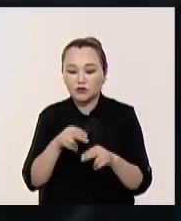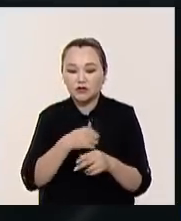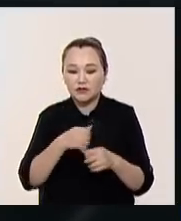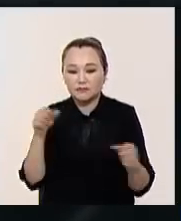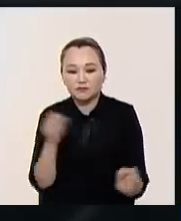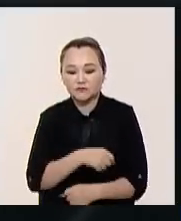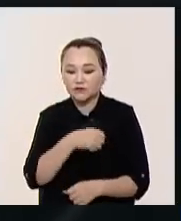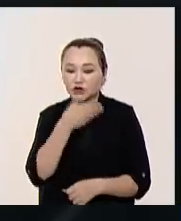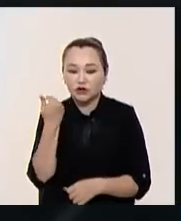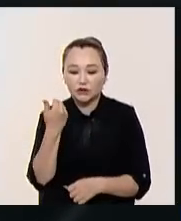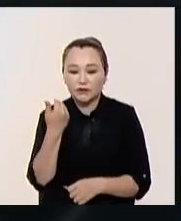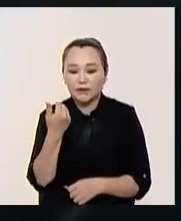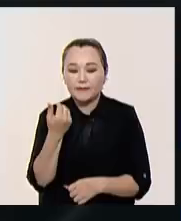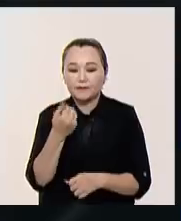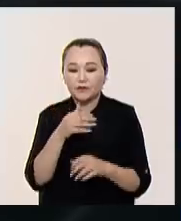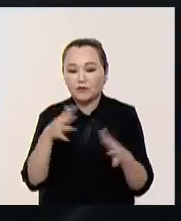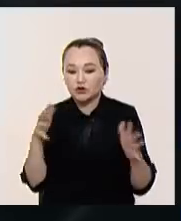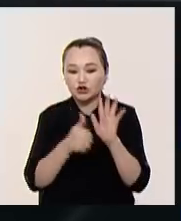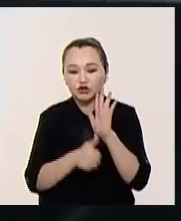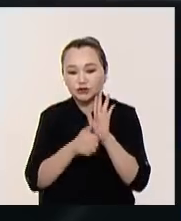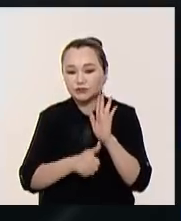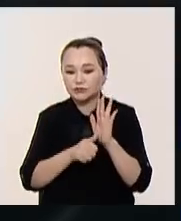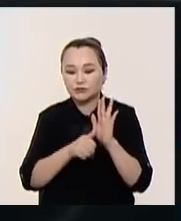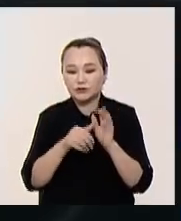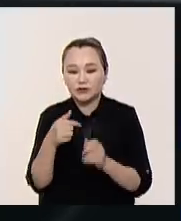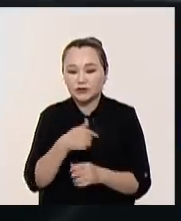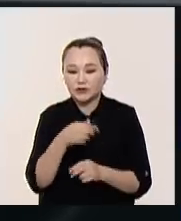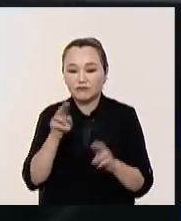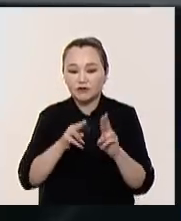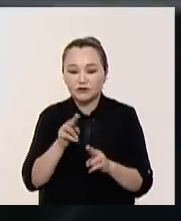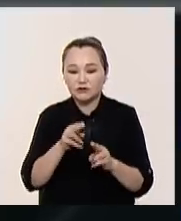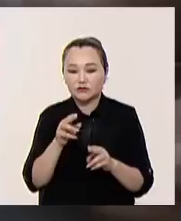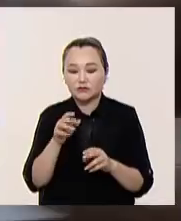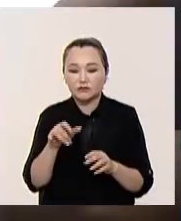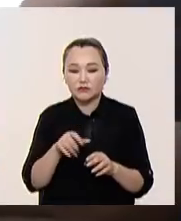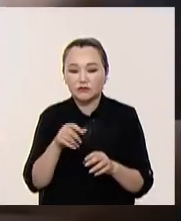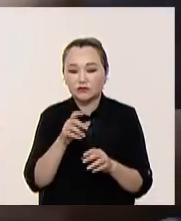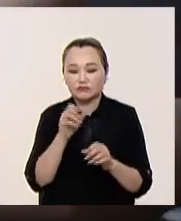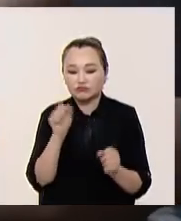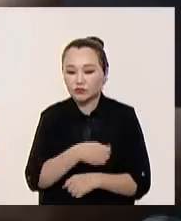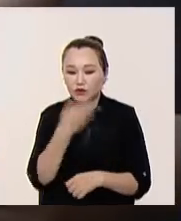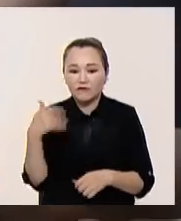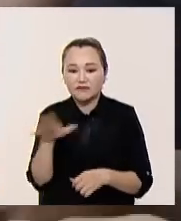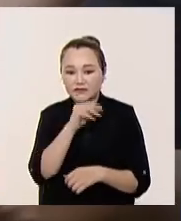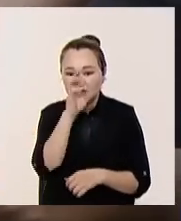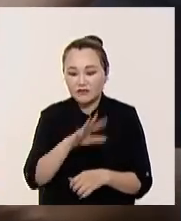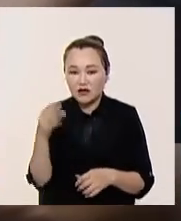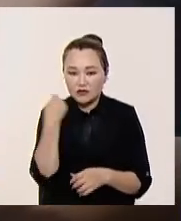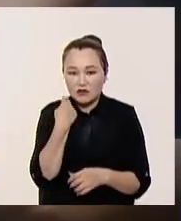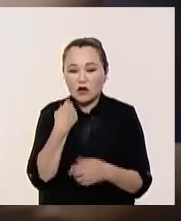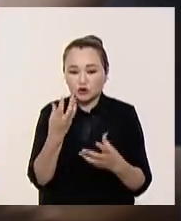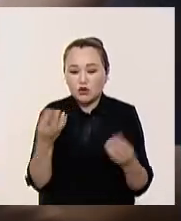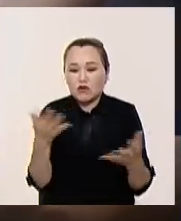превышаю скорость. Больше 60 я в принципе по городу вообще не езжу. Так вся страна в долгах, куда еще какие